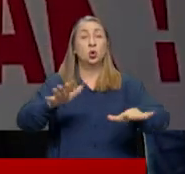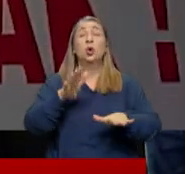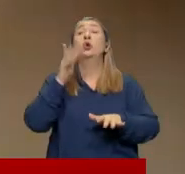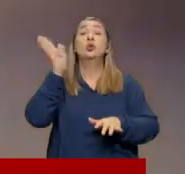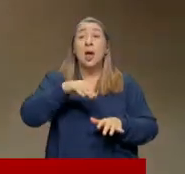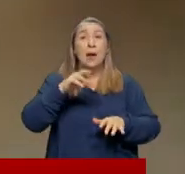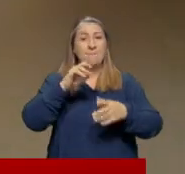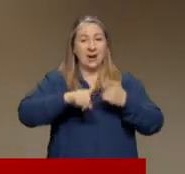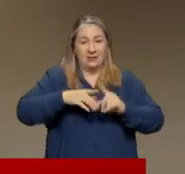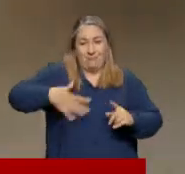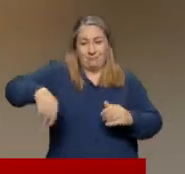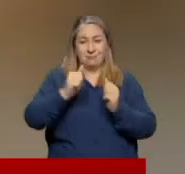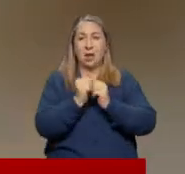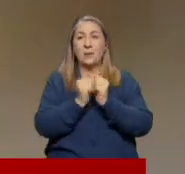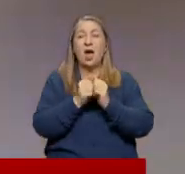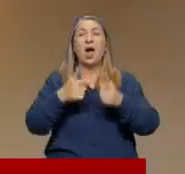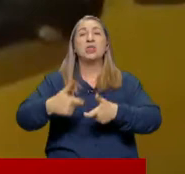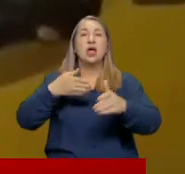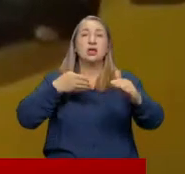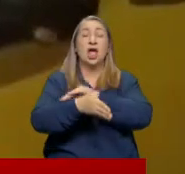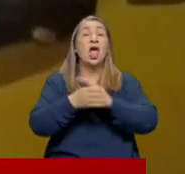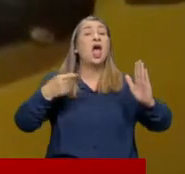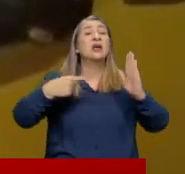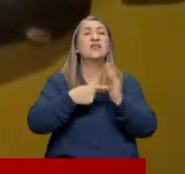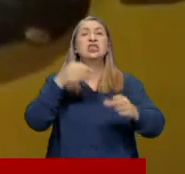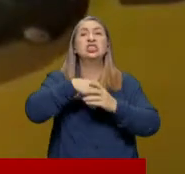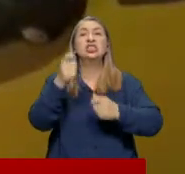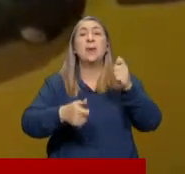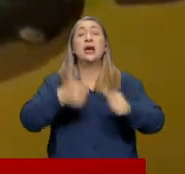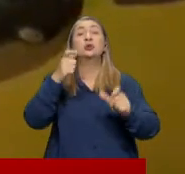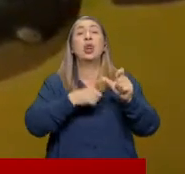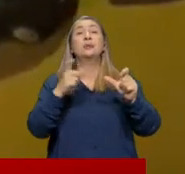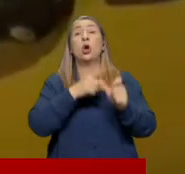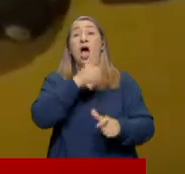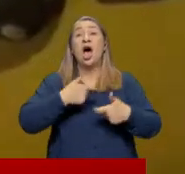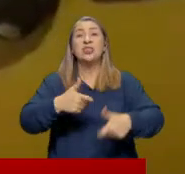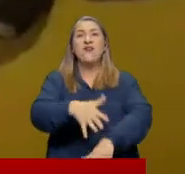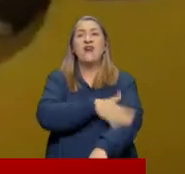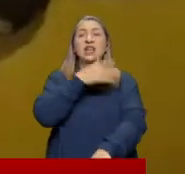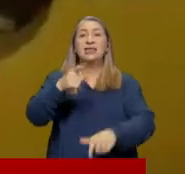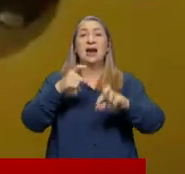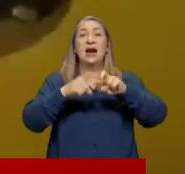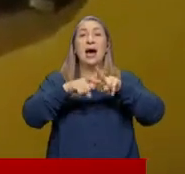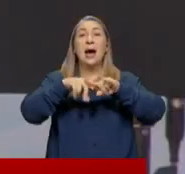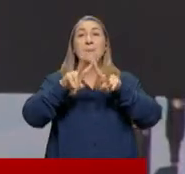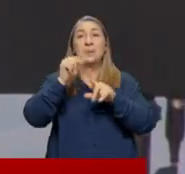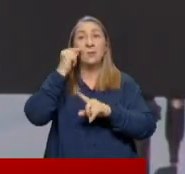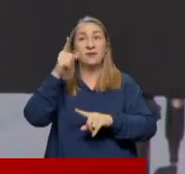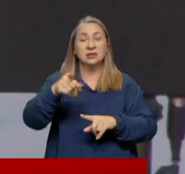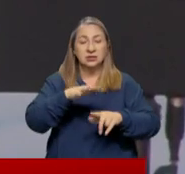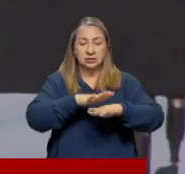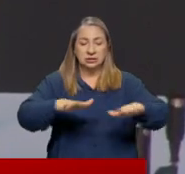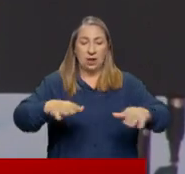ardından Partililerle birlikte Hatay'a girdi hedefinde İçişleri Bakanı Süleyman Soylu ve Hatay Valisi Rahmi Doğan vardı